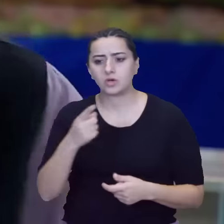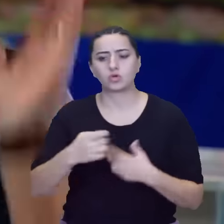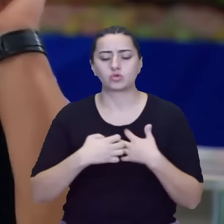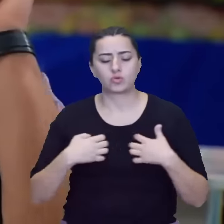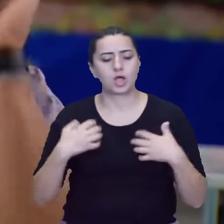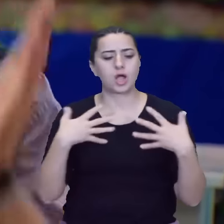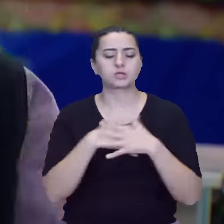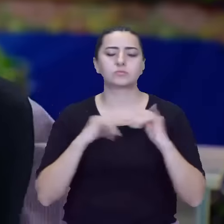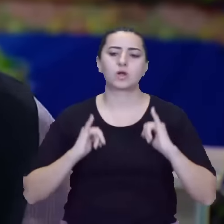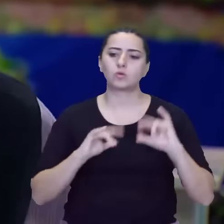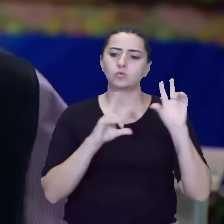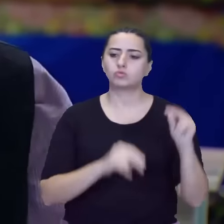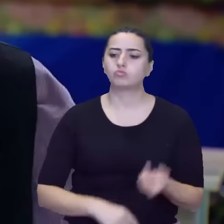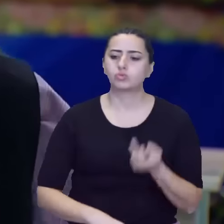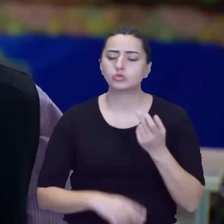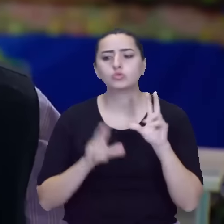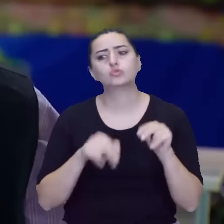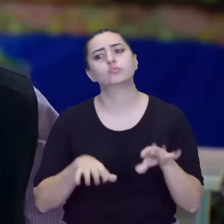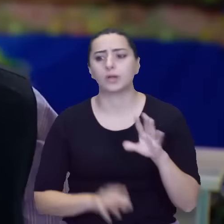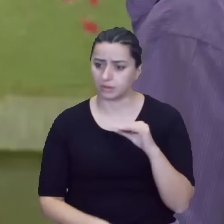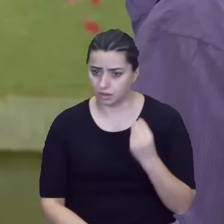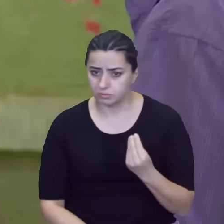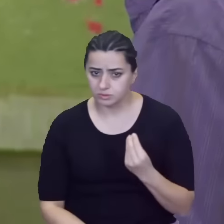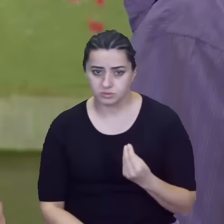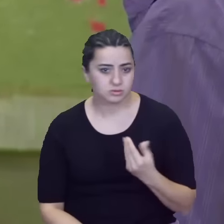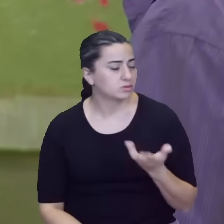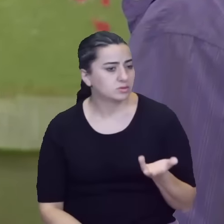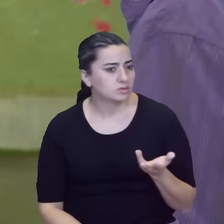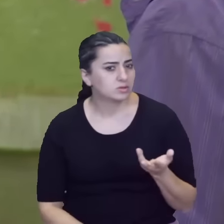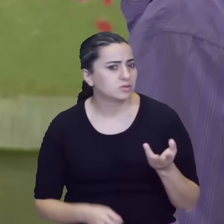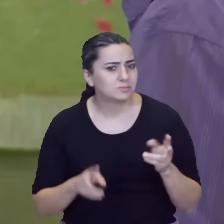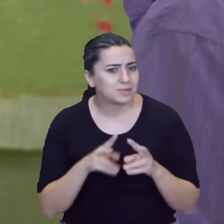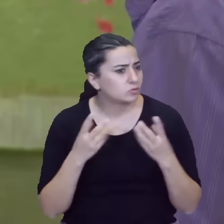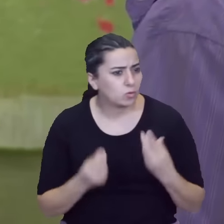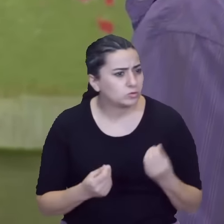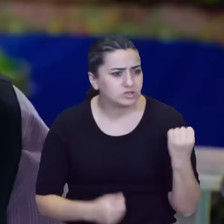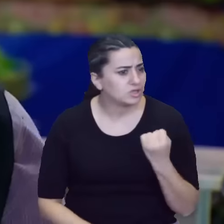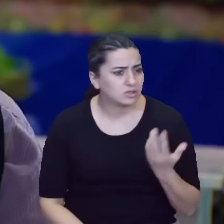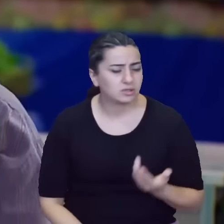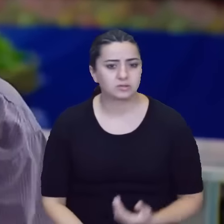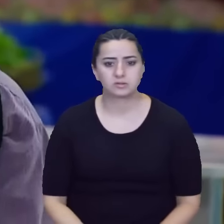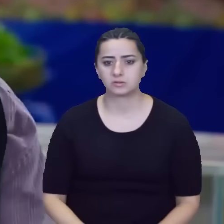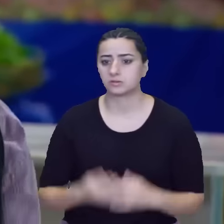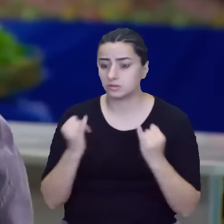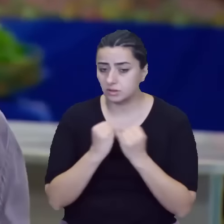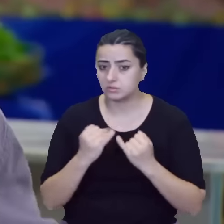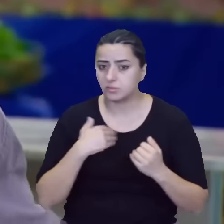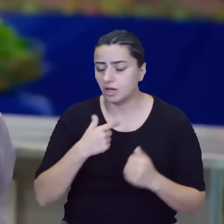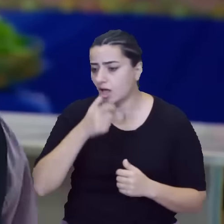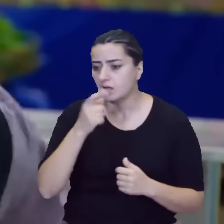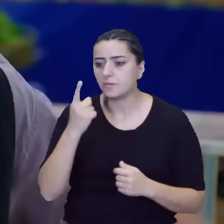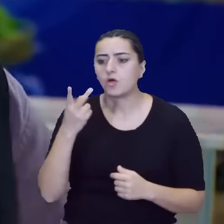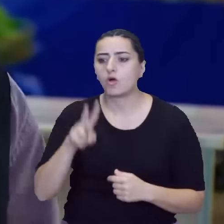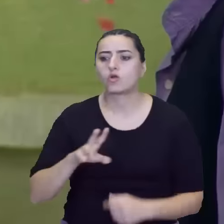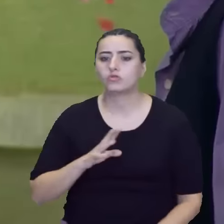güvenip akşamları huzurla uyuyoruz ya. Uyumayalım bari bundan sonra. Allah Allah, ya Mesut ne oldu, ne cinayeti? Ya kardeş, benim kahvede